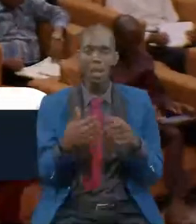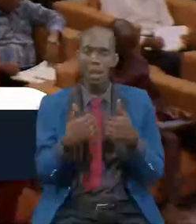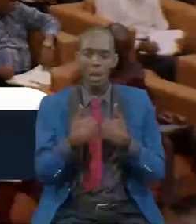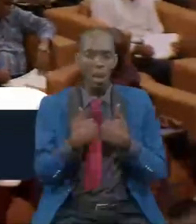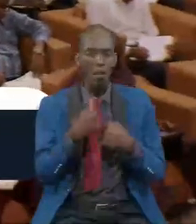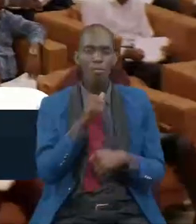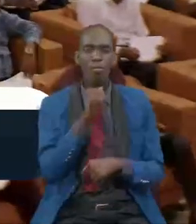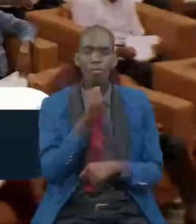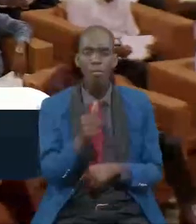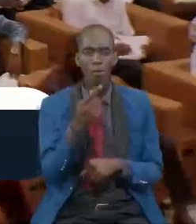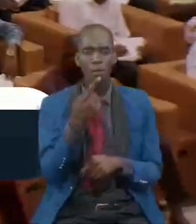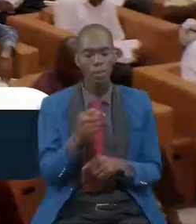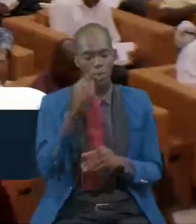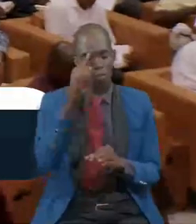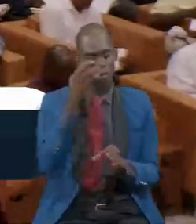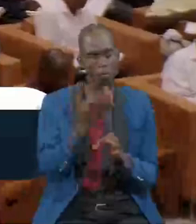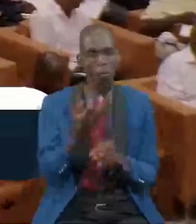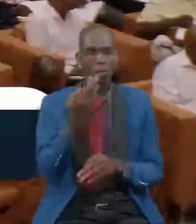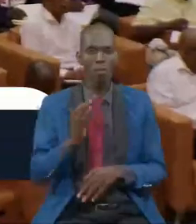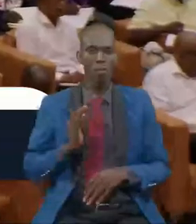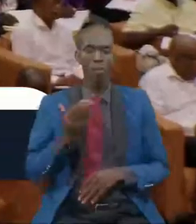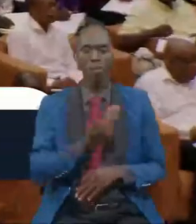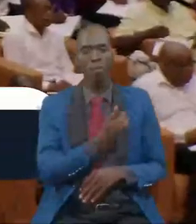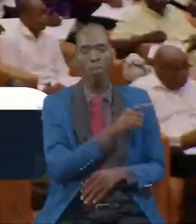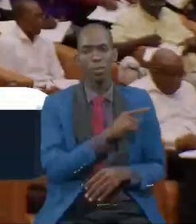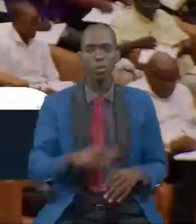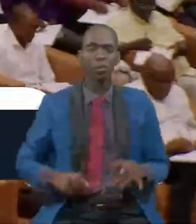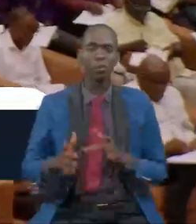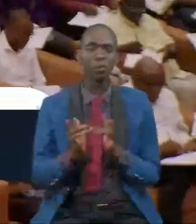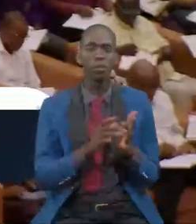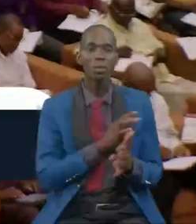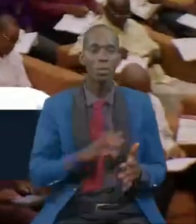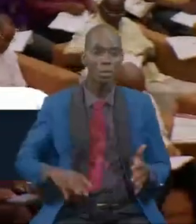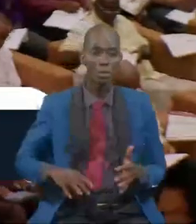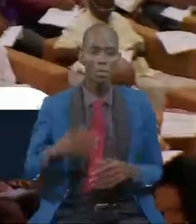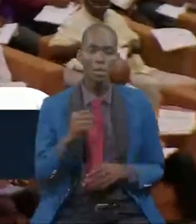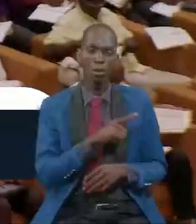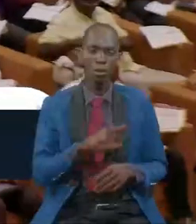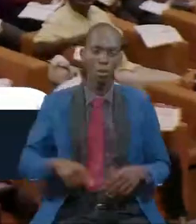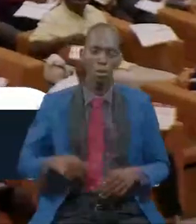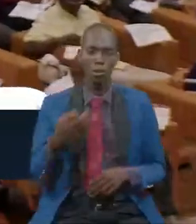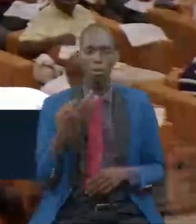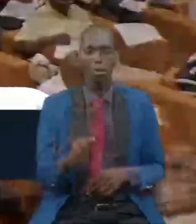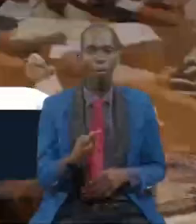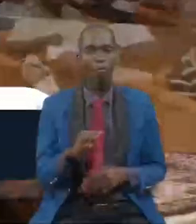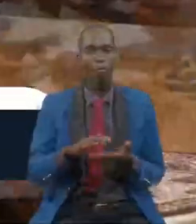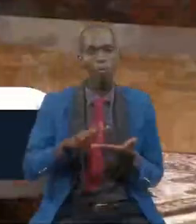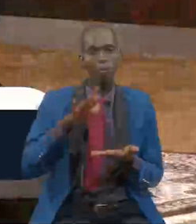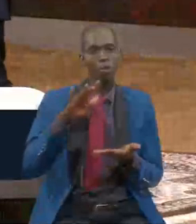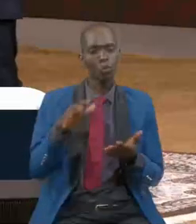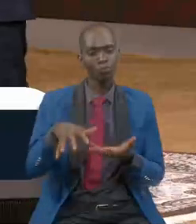que votre foi en notre glorieux Seigneur Jésus-Christ soit exempte de